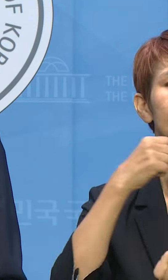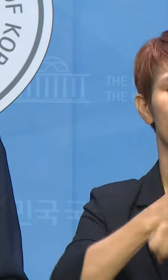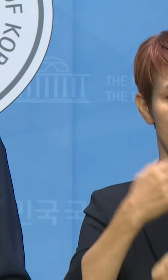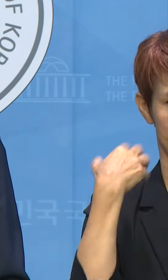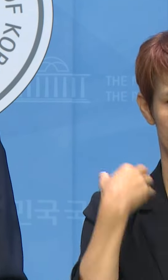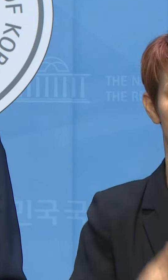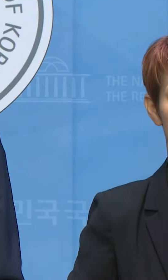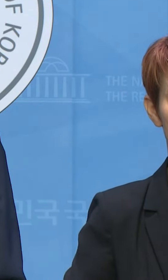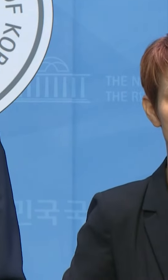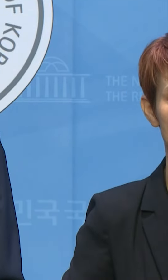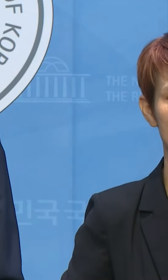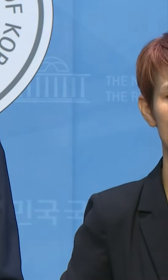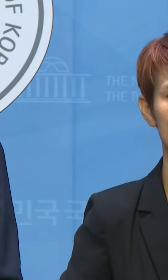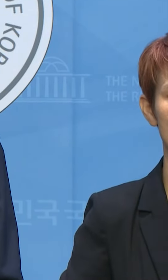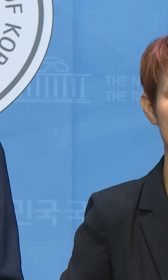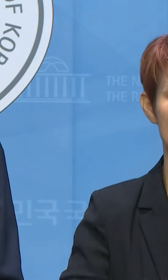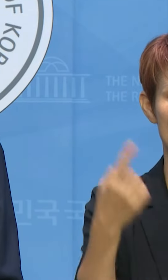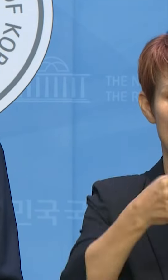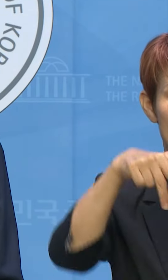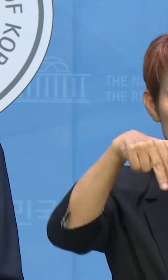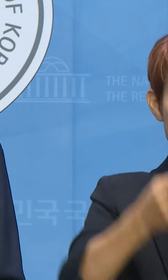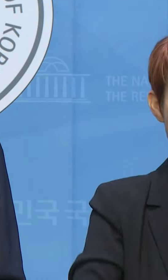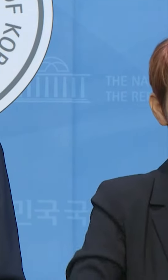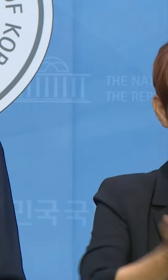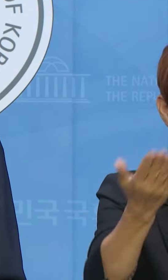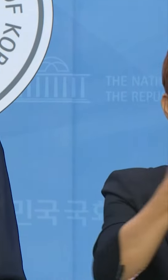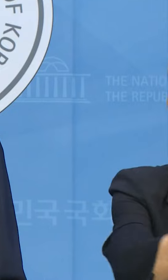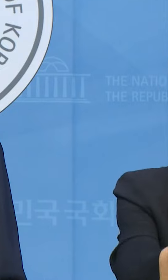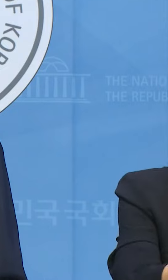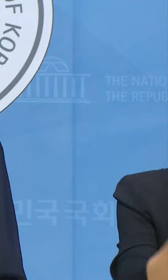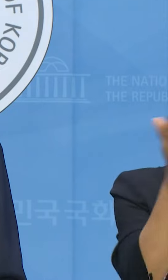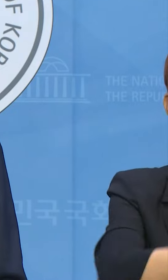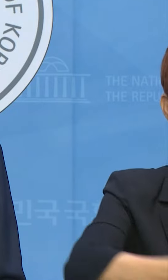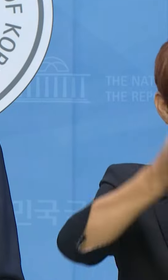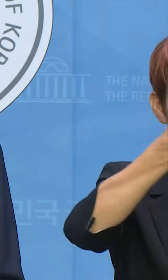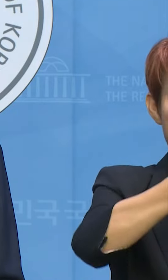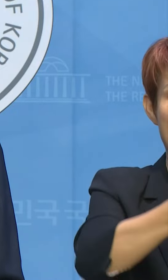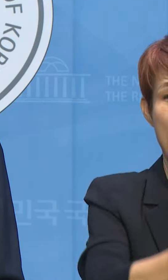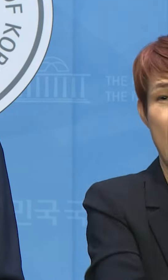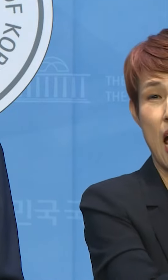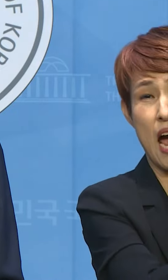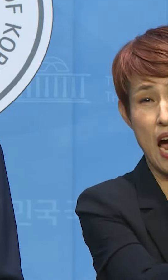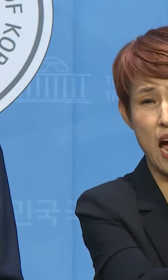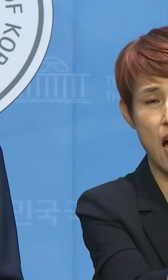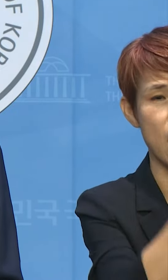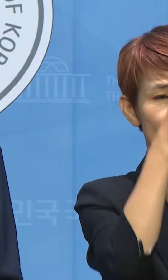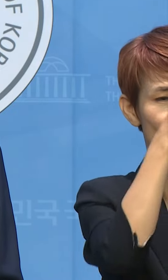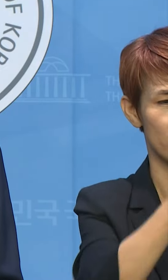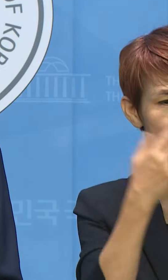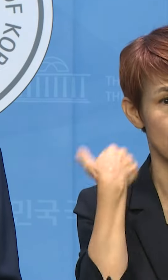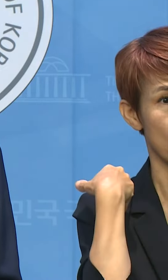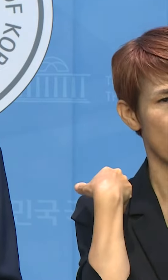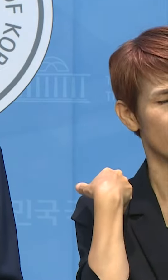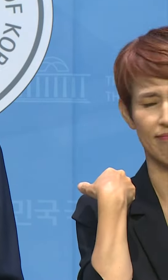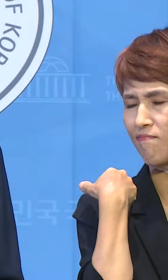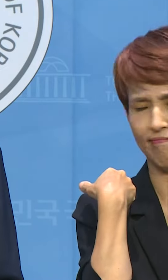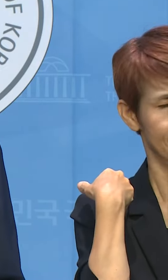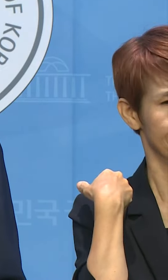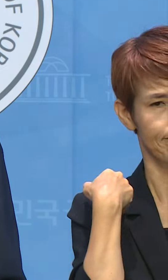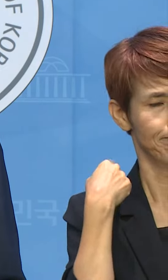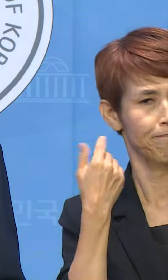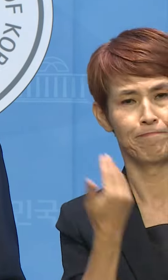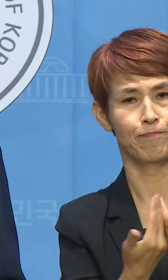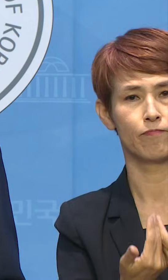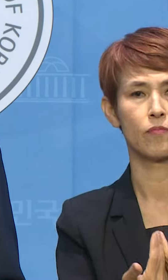이끌겠습니다 조원을 뿌리겠다고 빌공 공약만을 퍼붙는 윤성열 정권과 달리